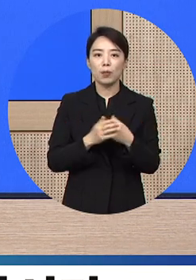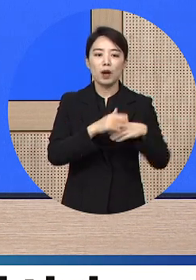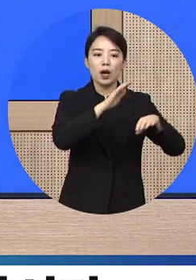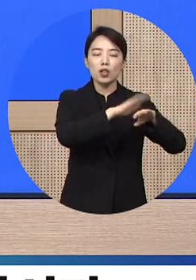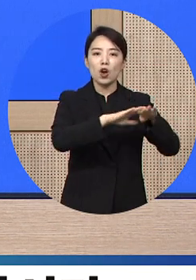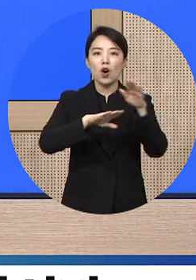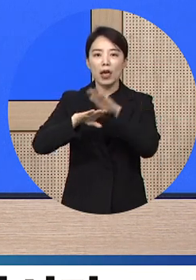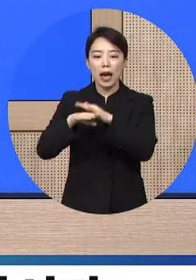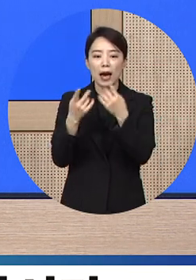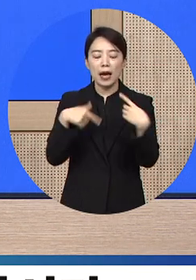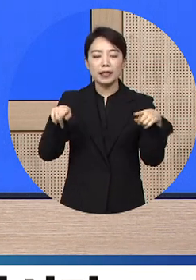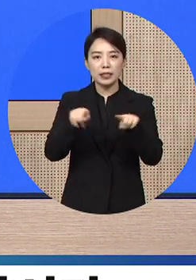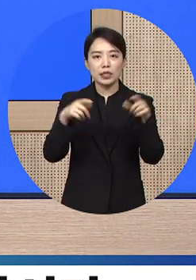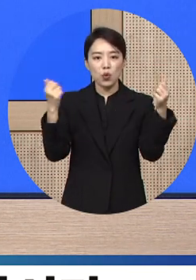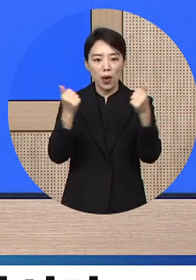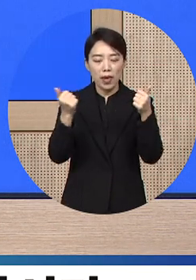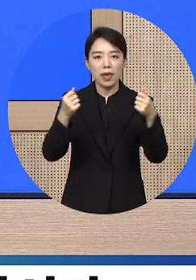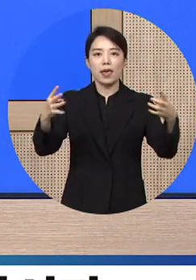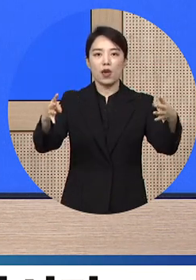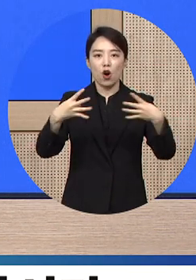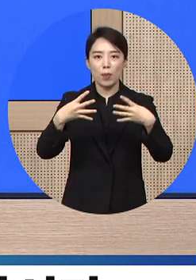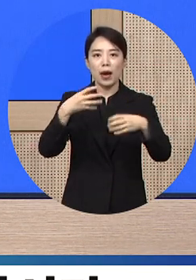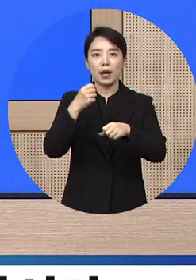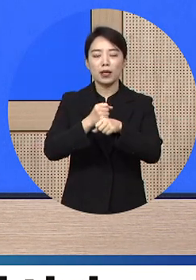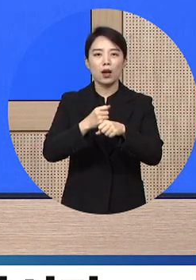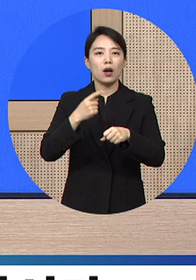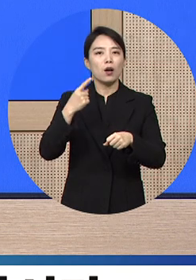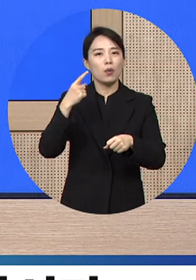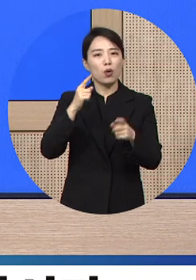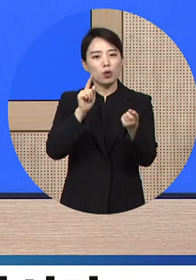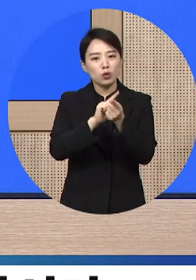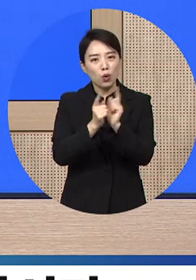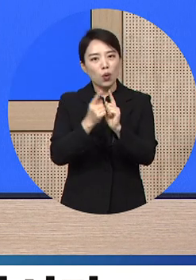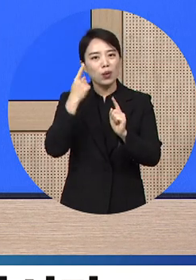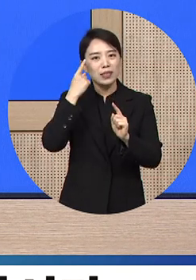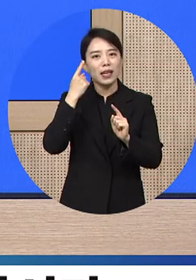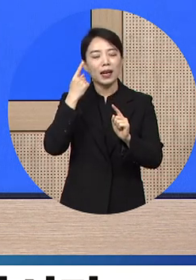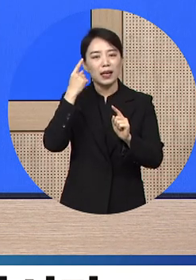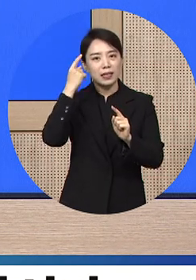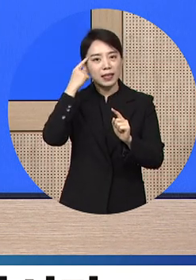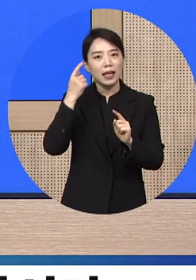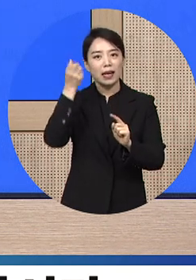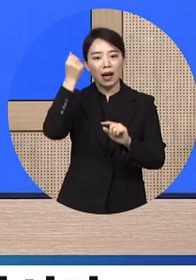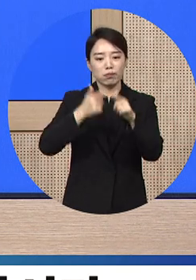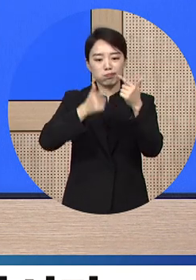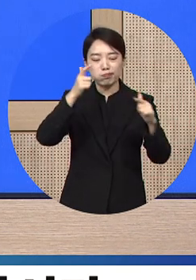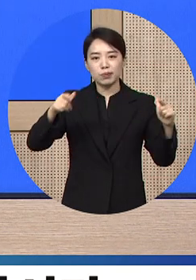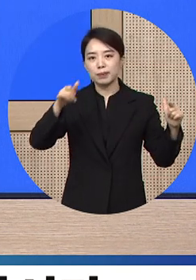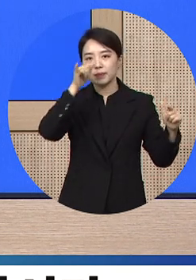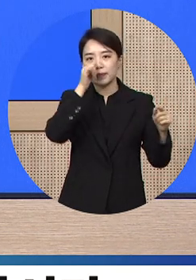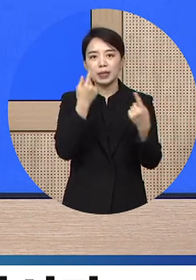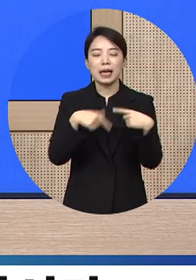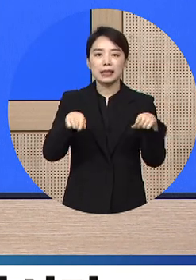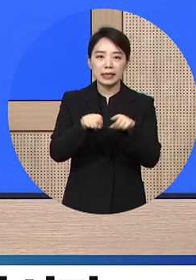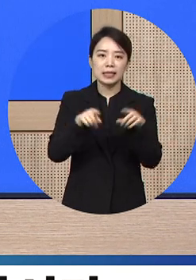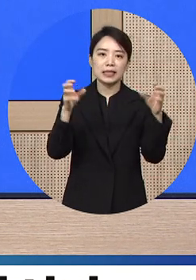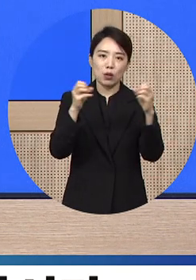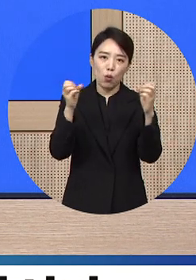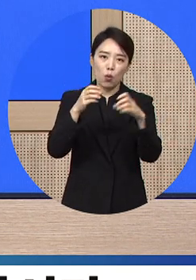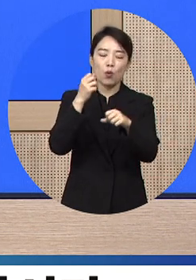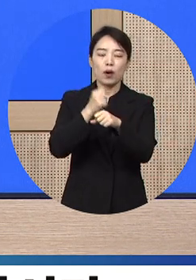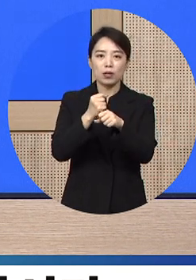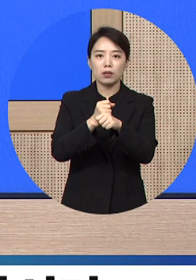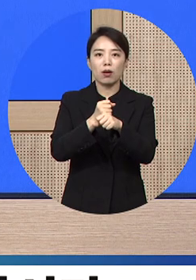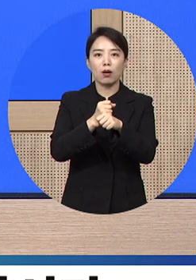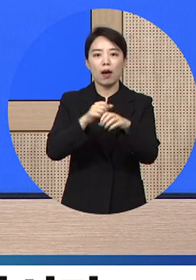여야정 협의체를 통해서 서로 간에 분명히 이견이 있는 부분과 다른 생각이 있습니다. 그런 것들 토론과 대화를 통해서